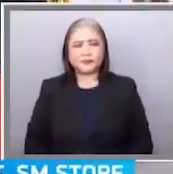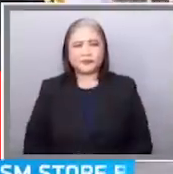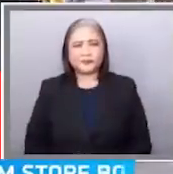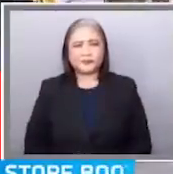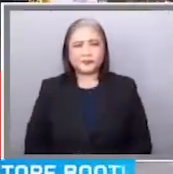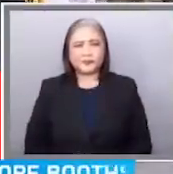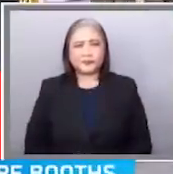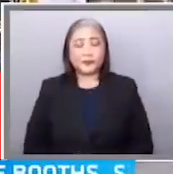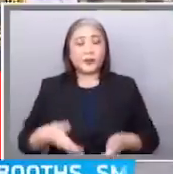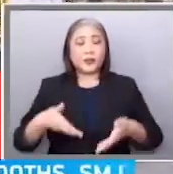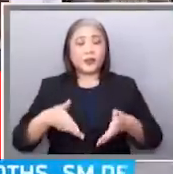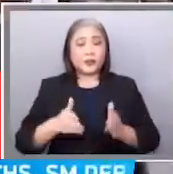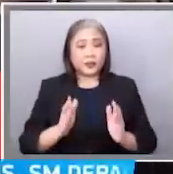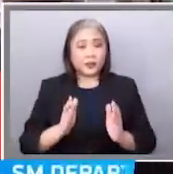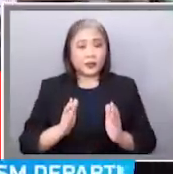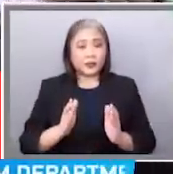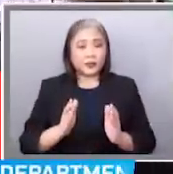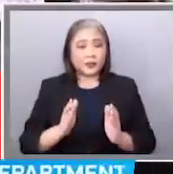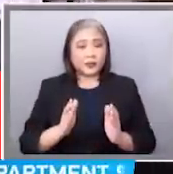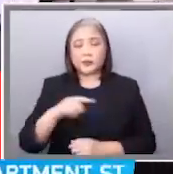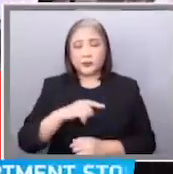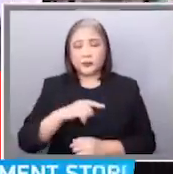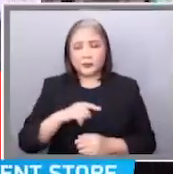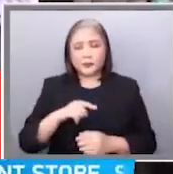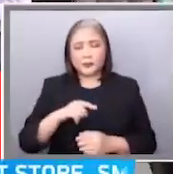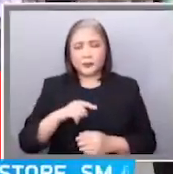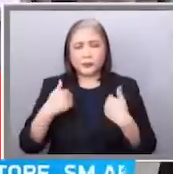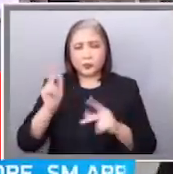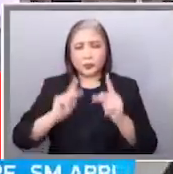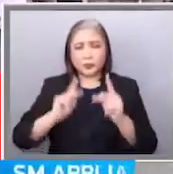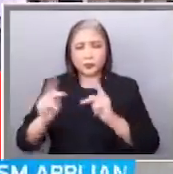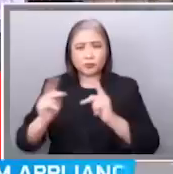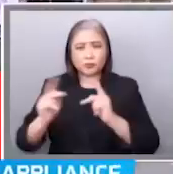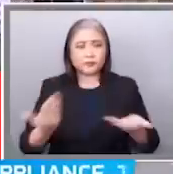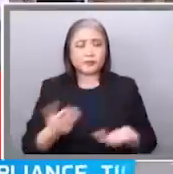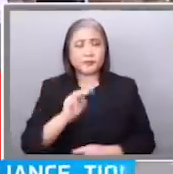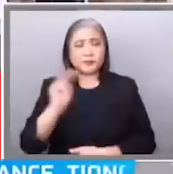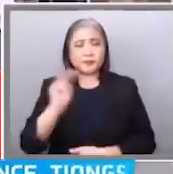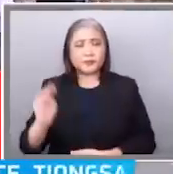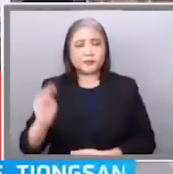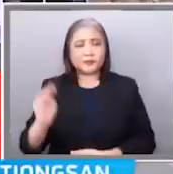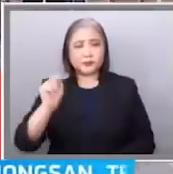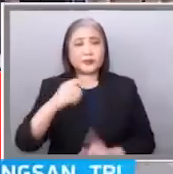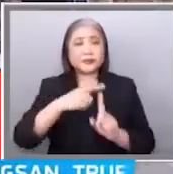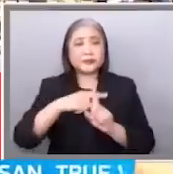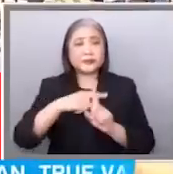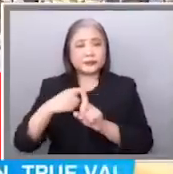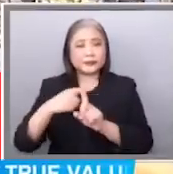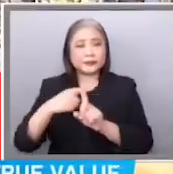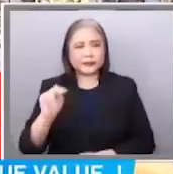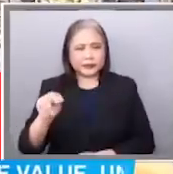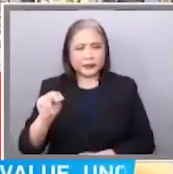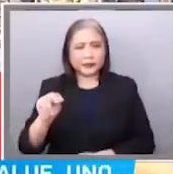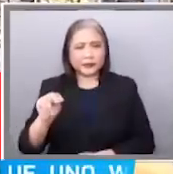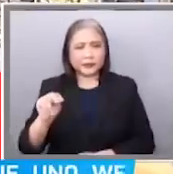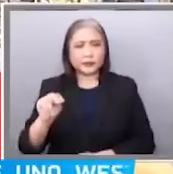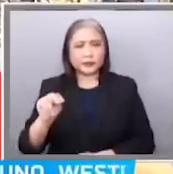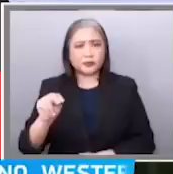hindi pagpas sa mga outdoor venues para sa mga dadalaw dito sa Manila North Cemetery, kailangan pa rin pong dalhin niyo yung inyong face